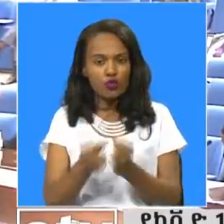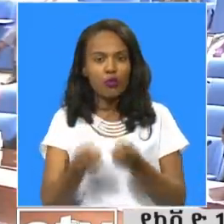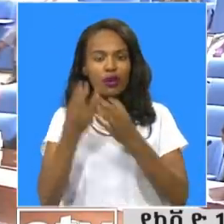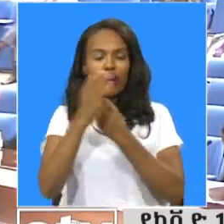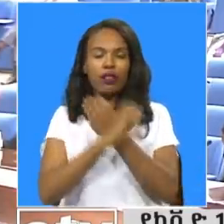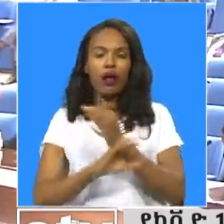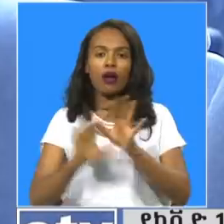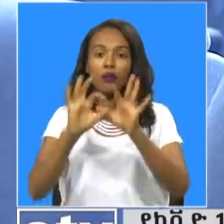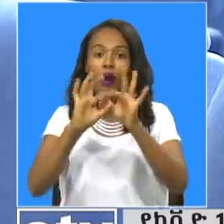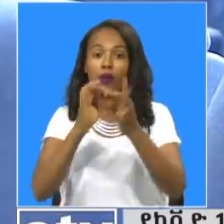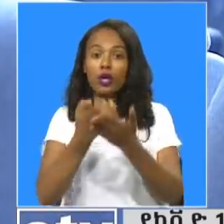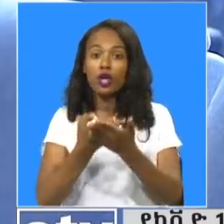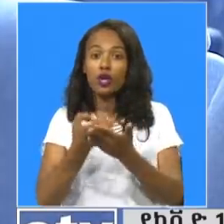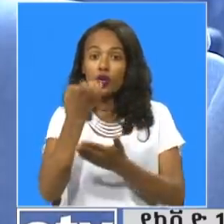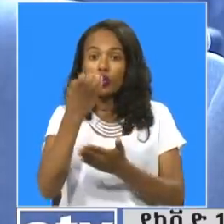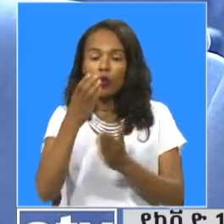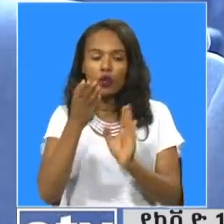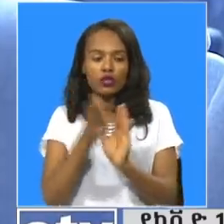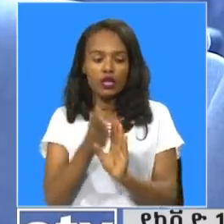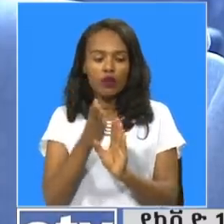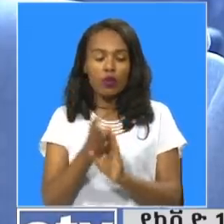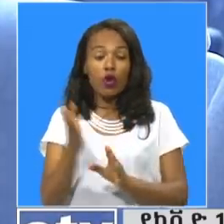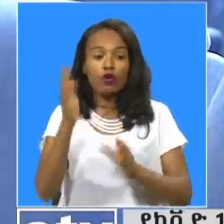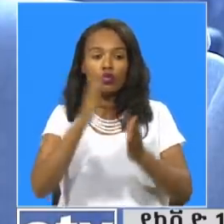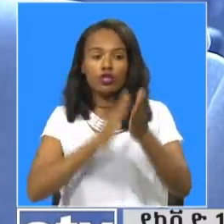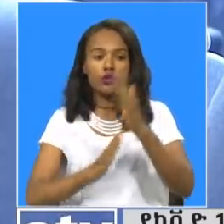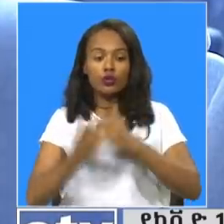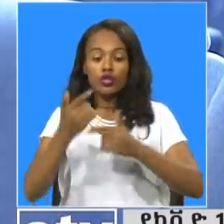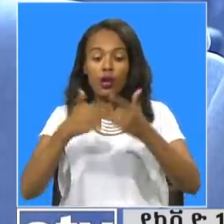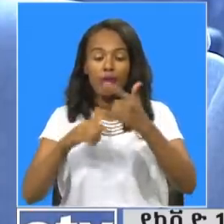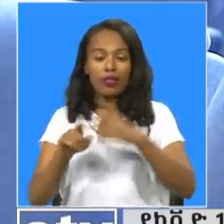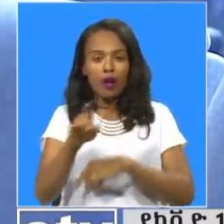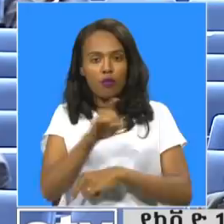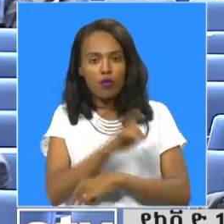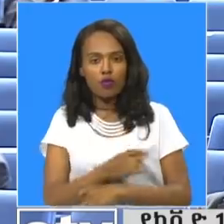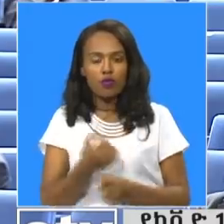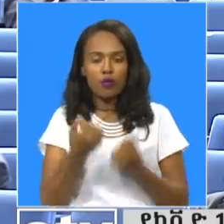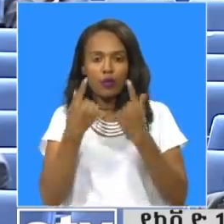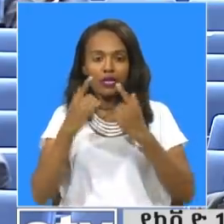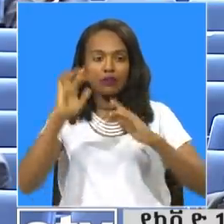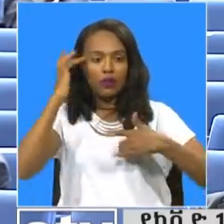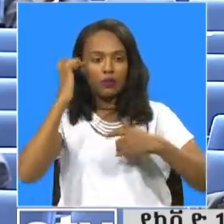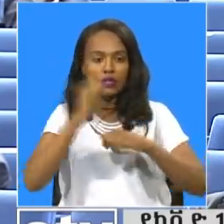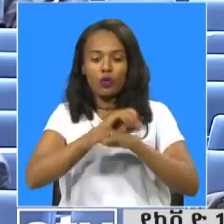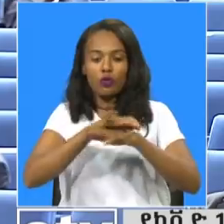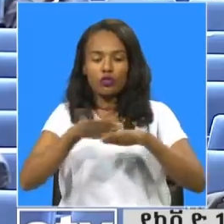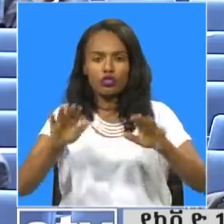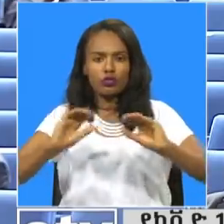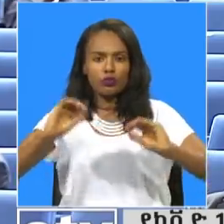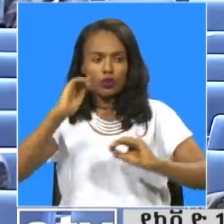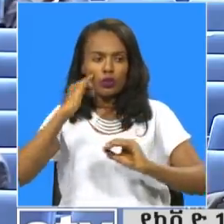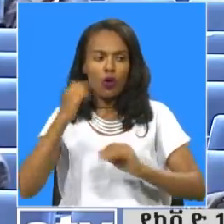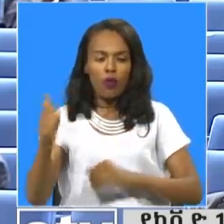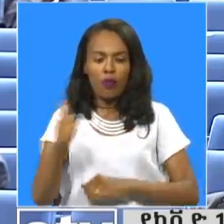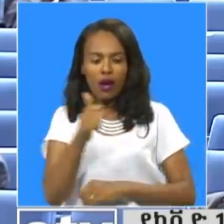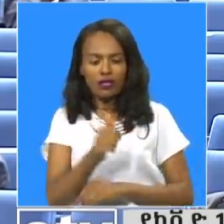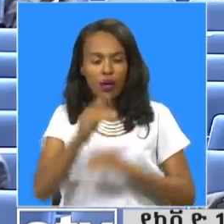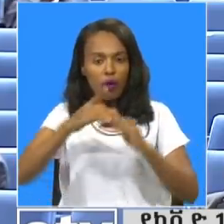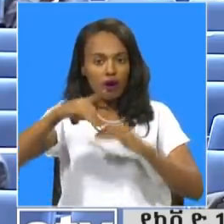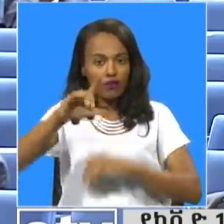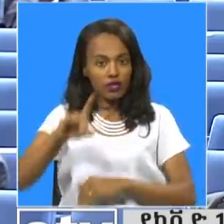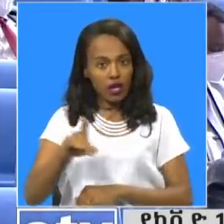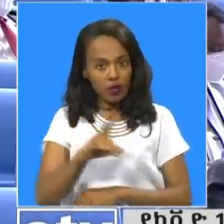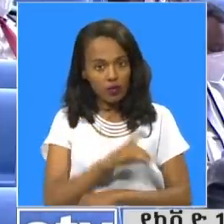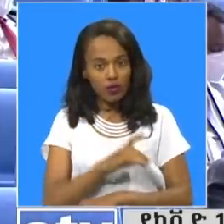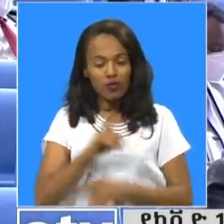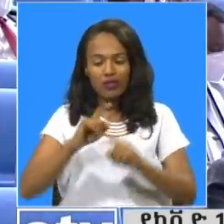ሀገራት ማህበራዊ፣ ኢኮኖሚያዊና ስነልቦናዊ ቀውሶች ያስከተለ መሆኑን በመገንዘብ የበሽታው ስርጭት ምንም እንኳን በአዲስ አበባ ከፍተኛ